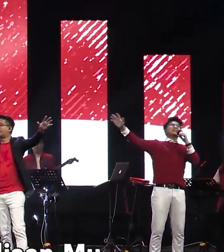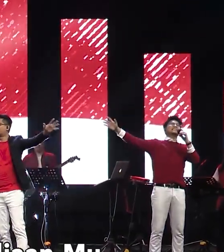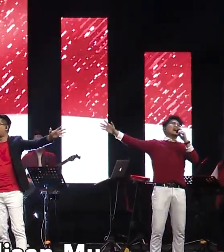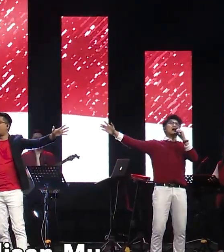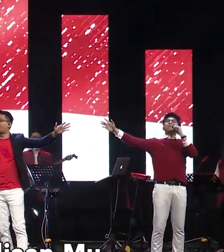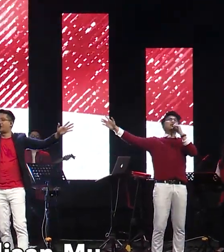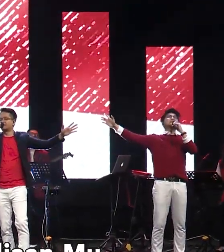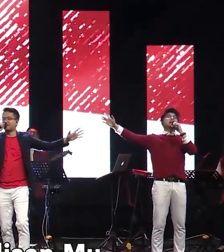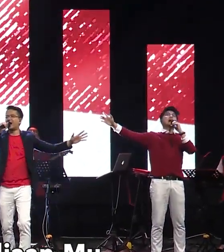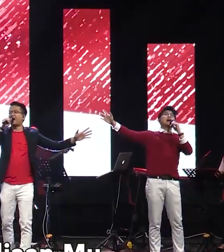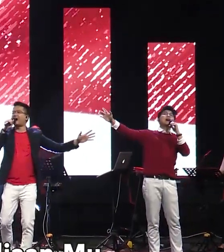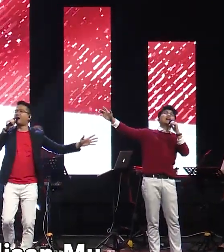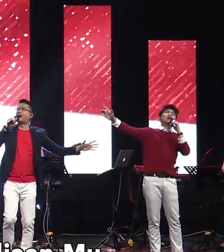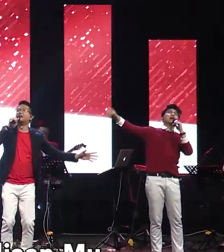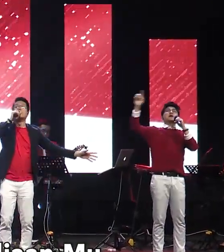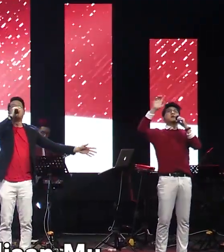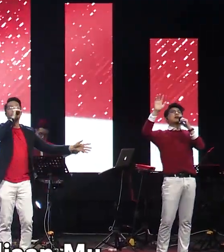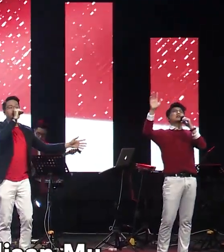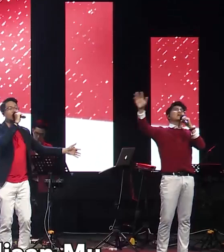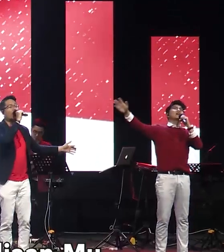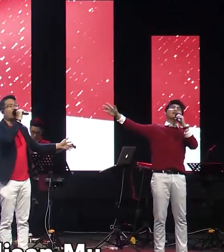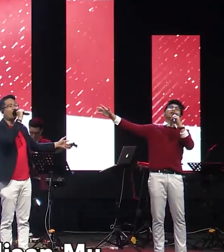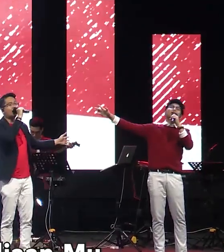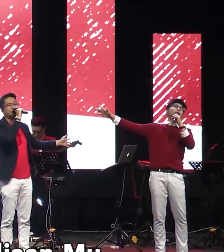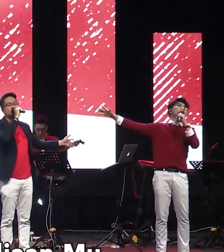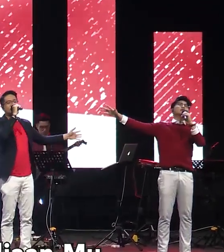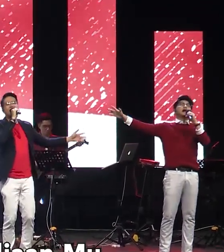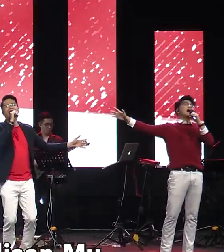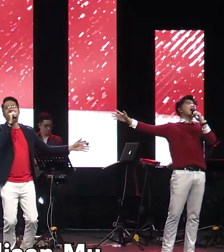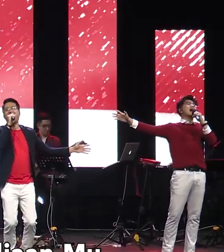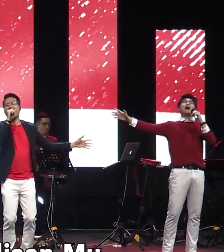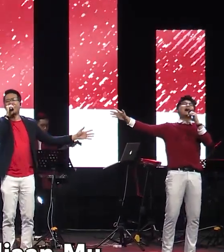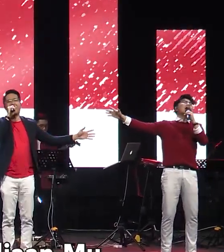kemuliaan-Mu. Bangsa-bangsa bagi